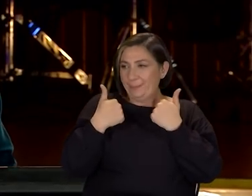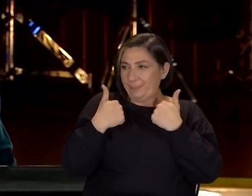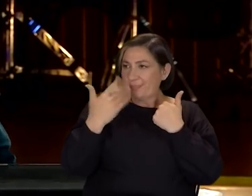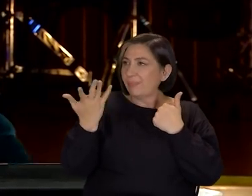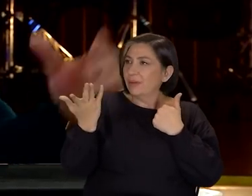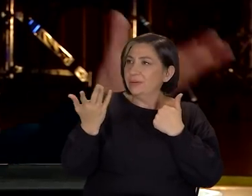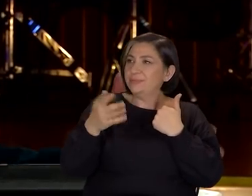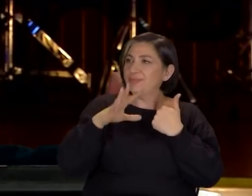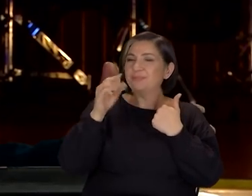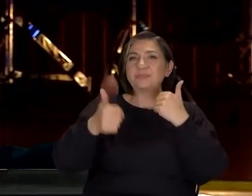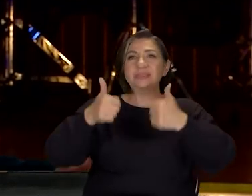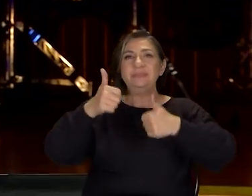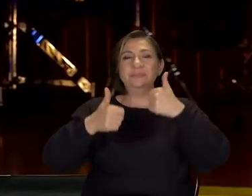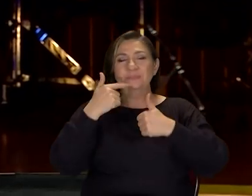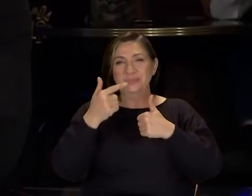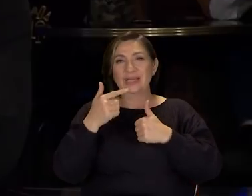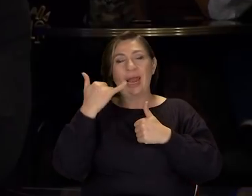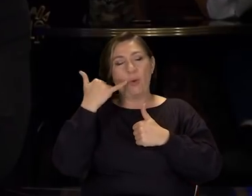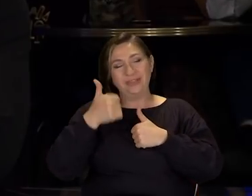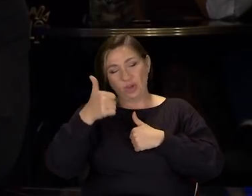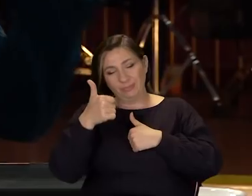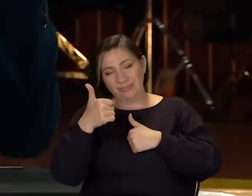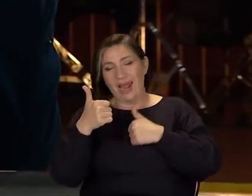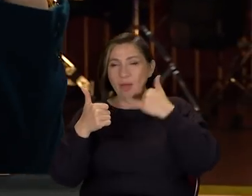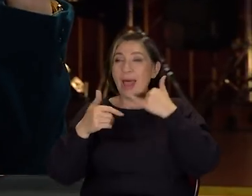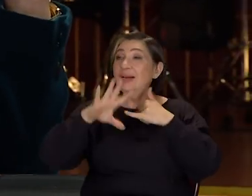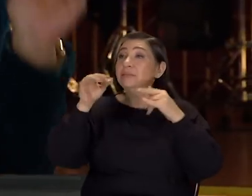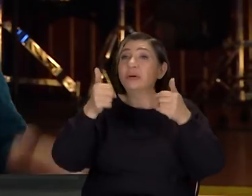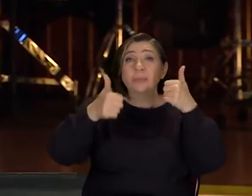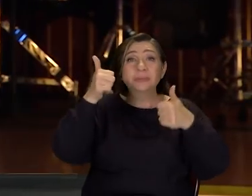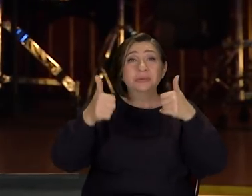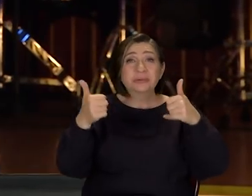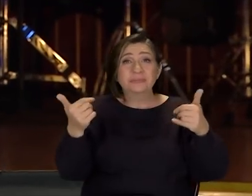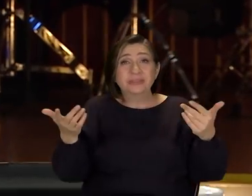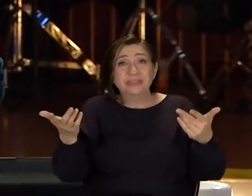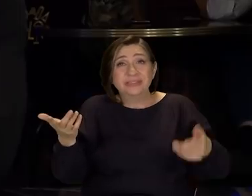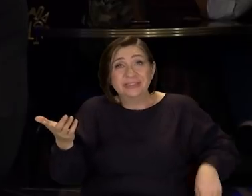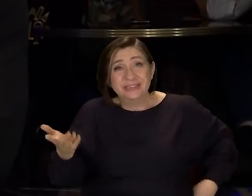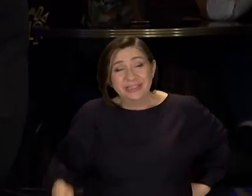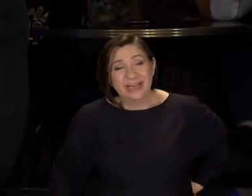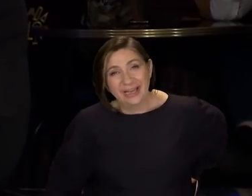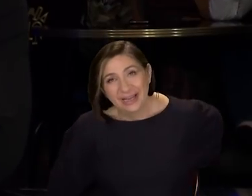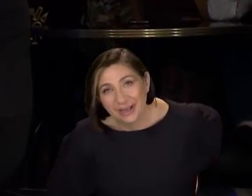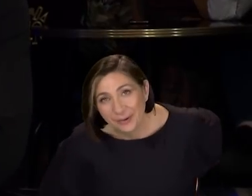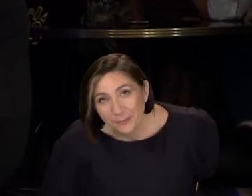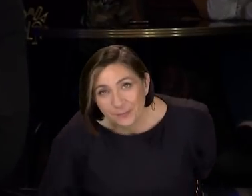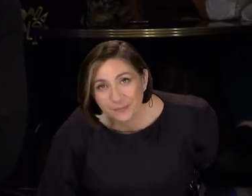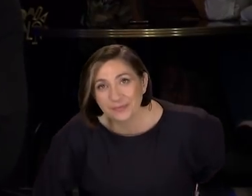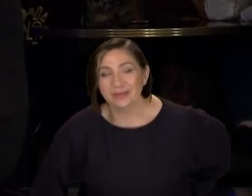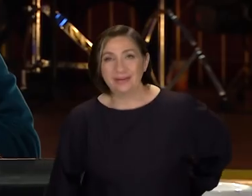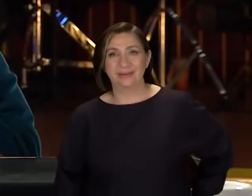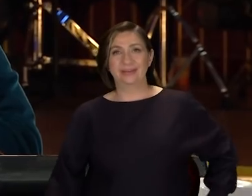birbirine başkanım diyor oğlum. Öyle bir şey çıktı şimdi. Alo başkanım. Alo evet, diğer başkanım arıyor. Alo başkanım. Bir başkanım.